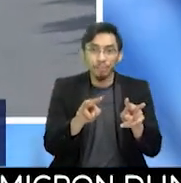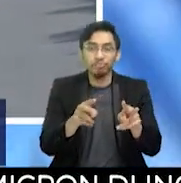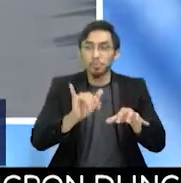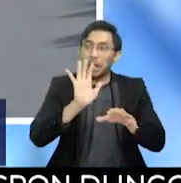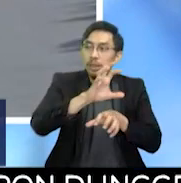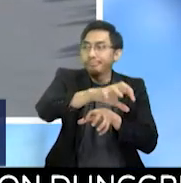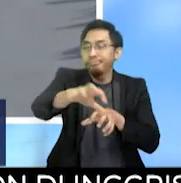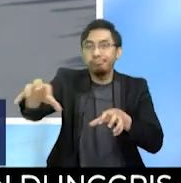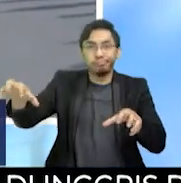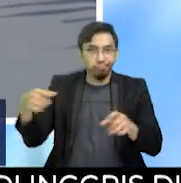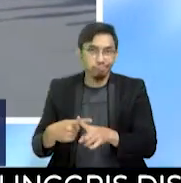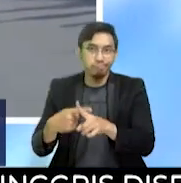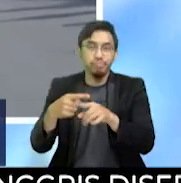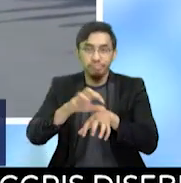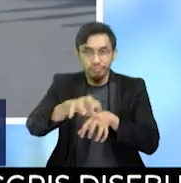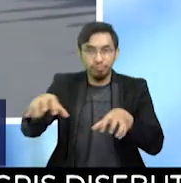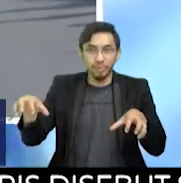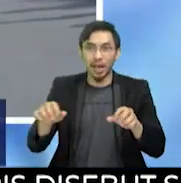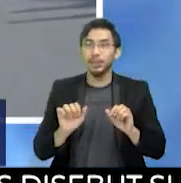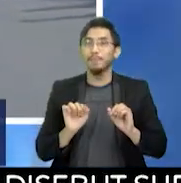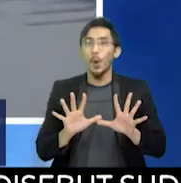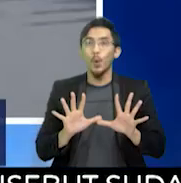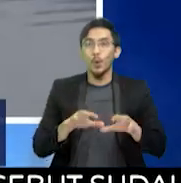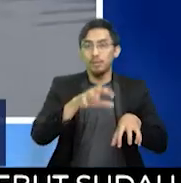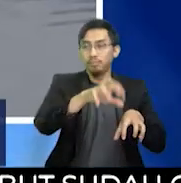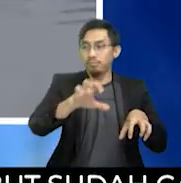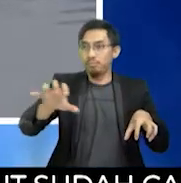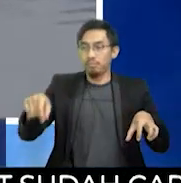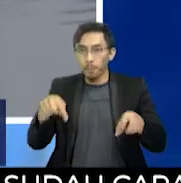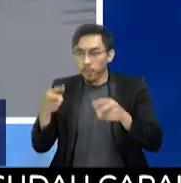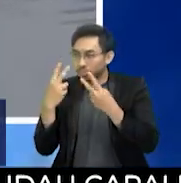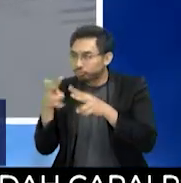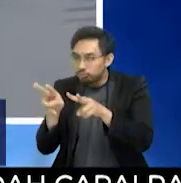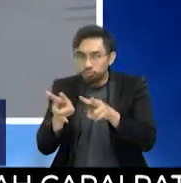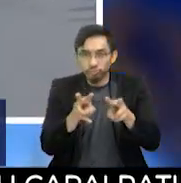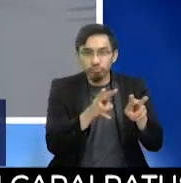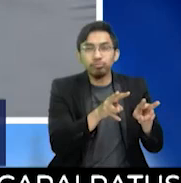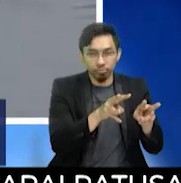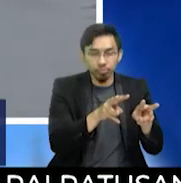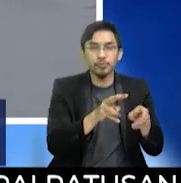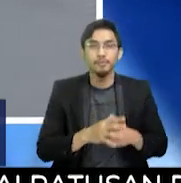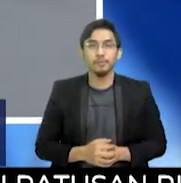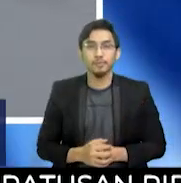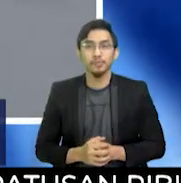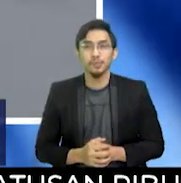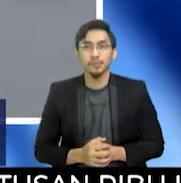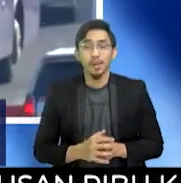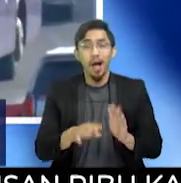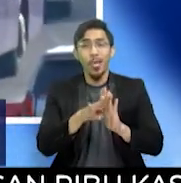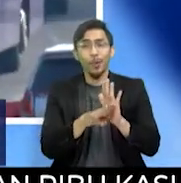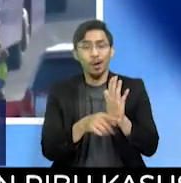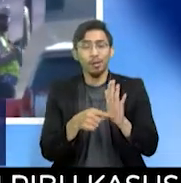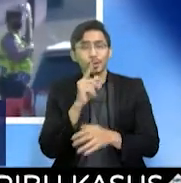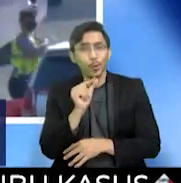akan ada 10 titik pemeriksaan atau checkpoint. Dan sementara itu aturan ini juga dilakukan untuk mengantisipasi